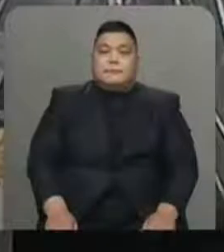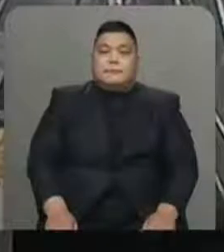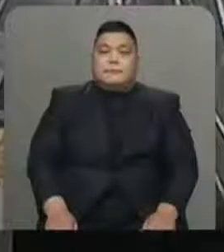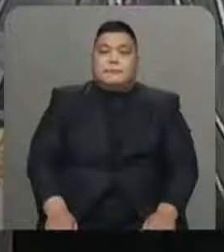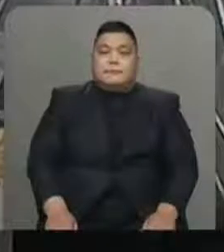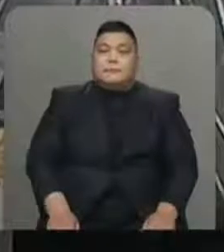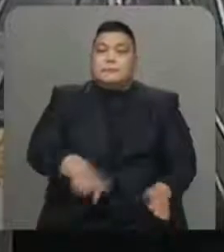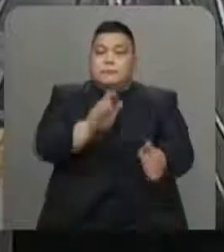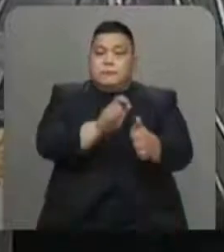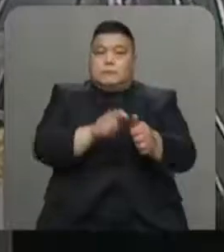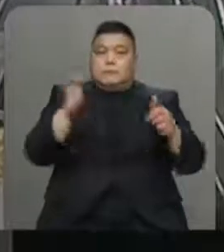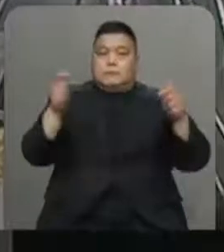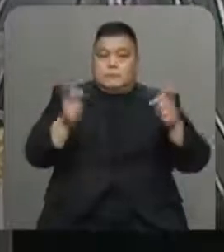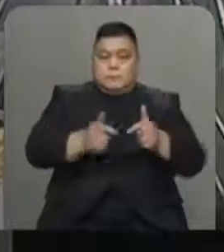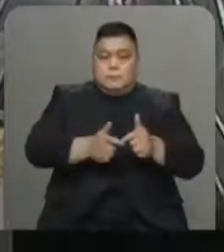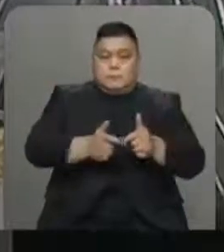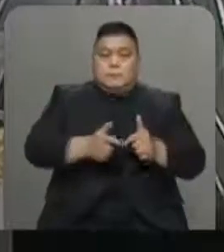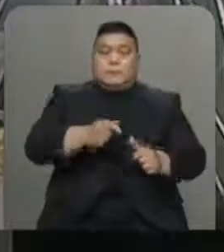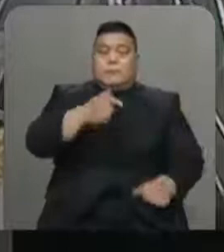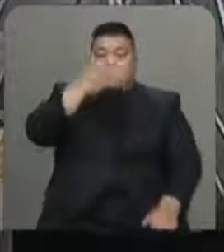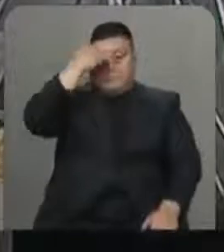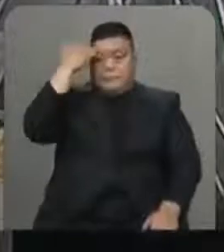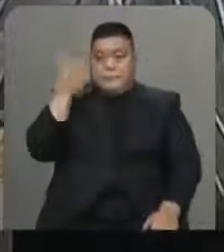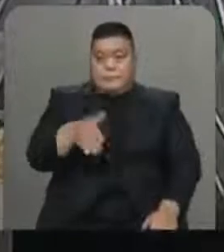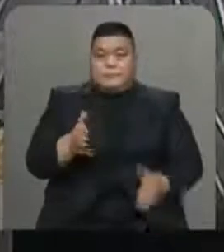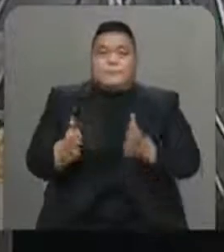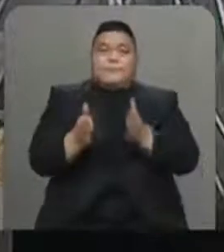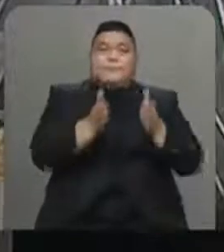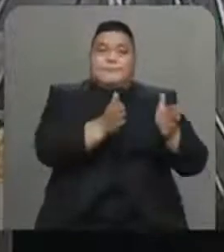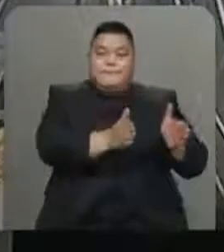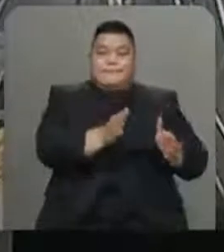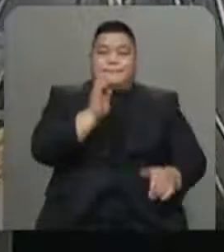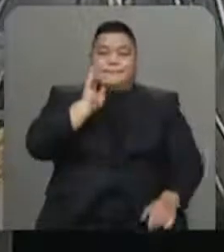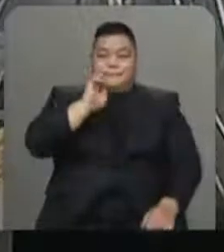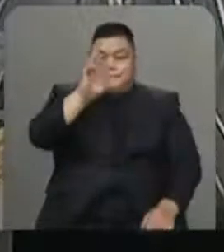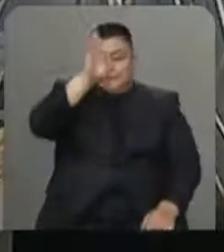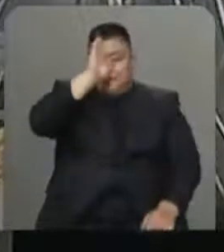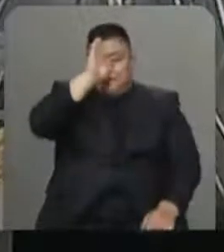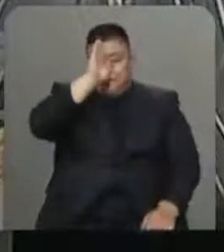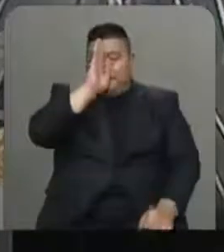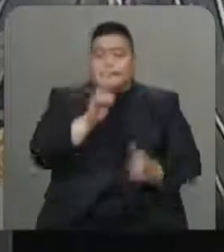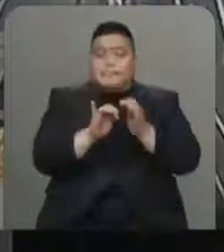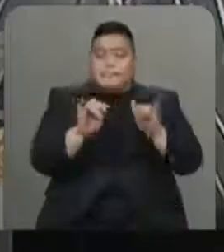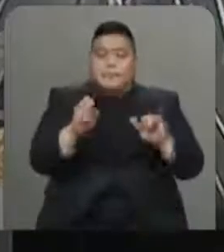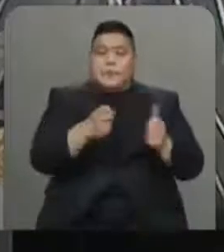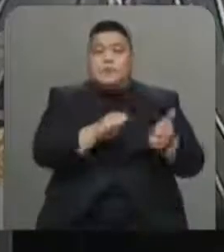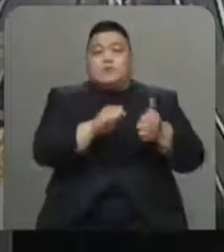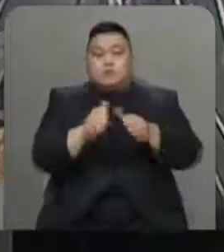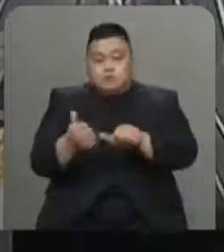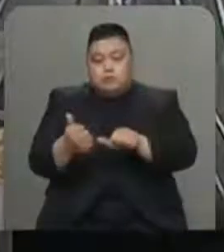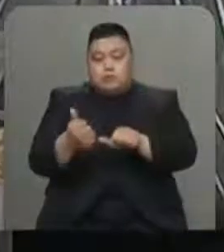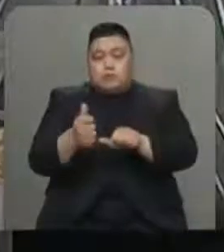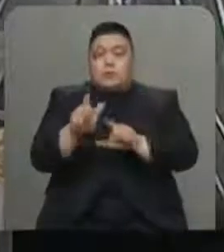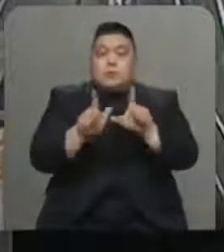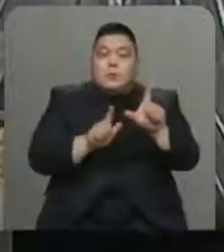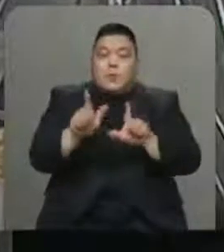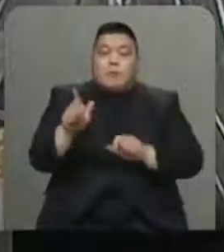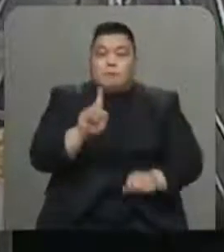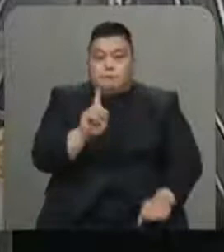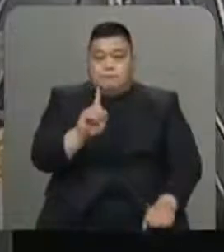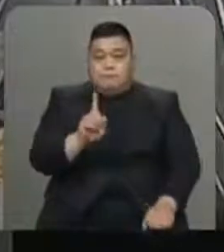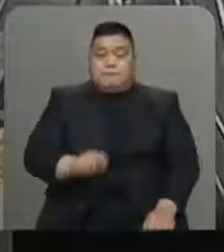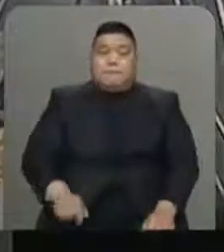네, 확진자 발생이 둔화하는 건 좋은데 사실 위중증 환자 또는 사망자 수가 더 중요해 보이거든요.